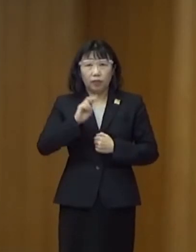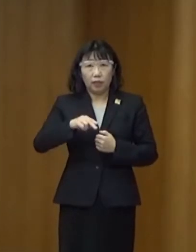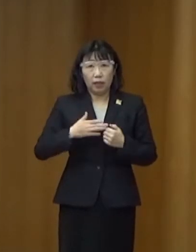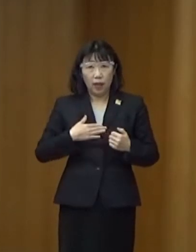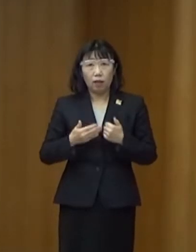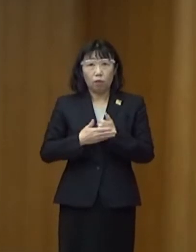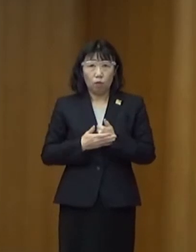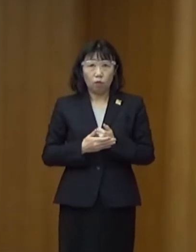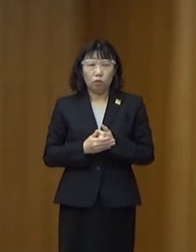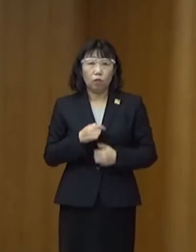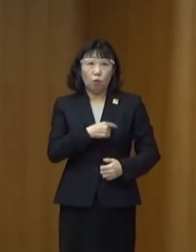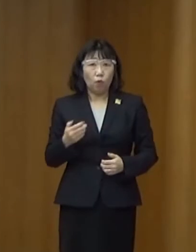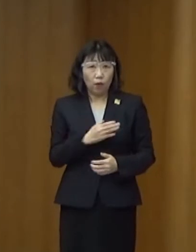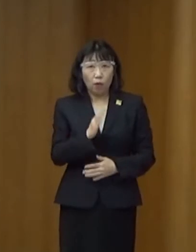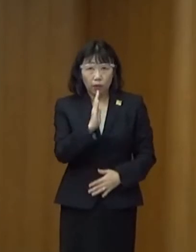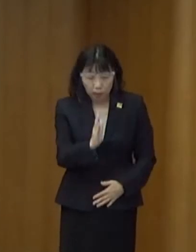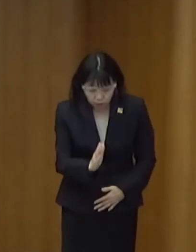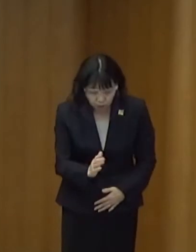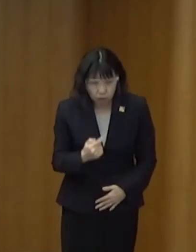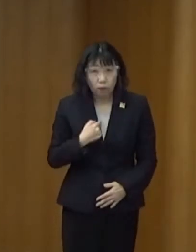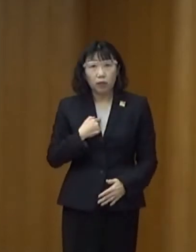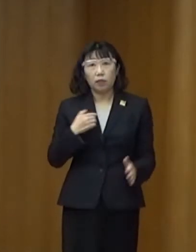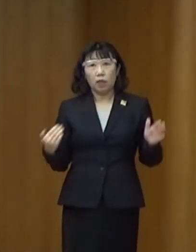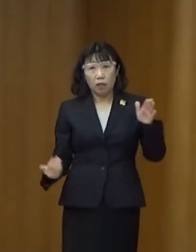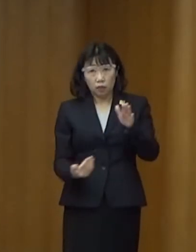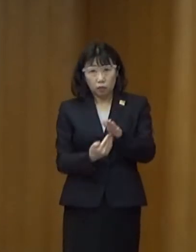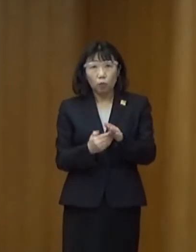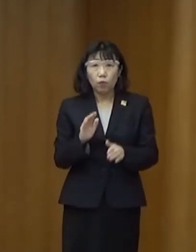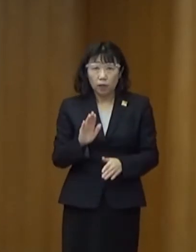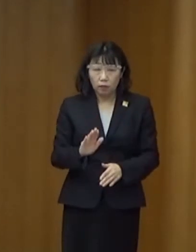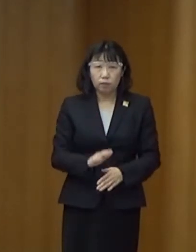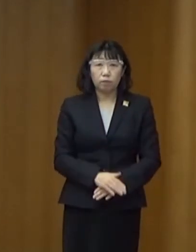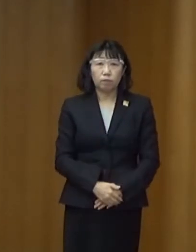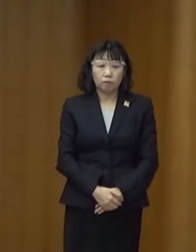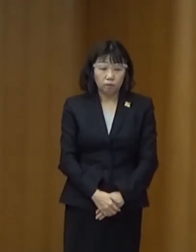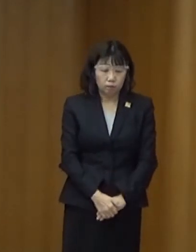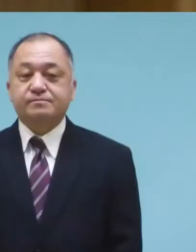を心からお願い申し上げます。私からは以上です。